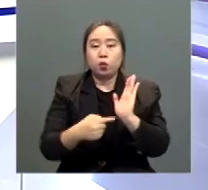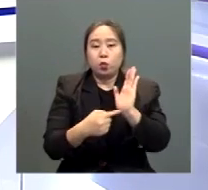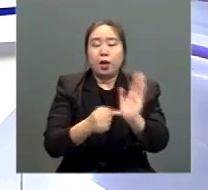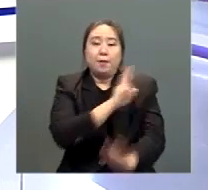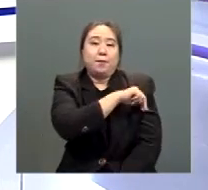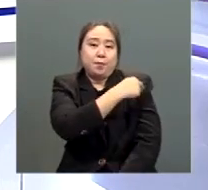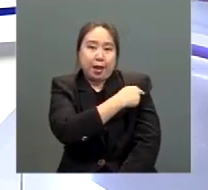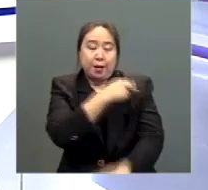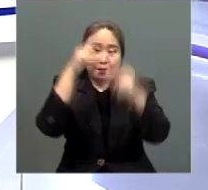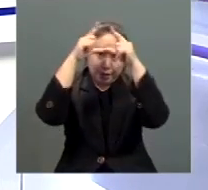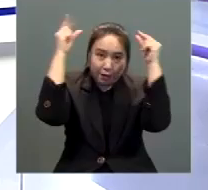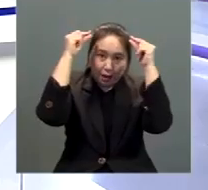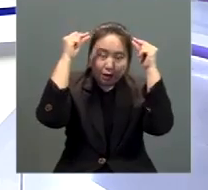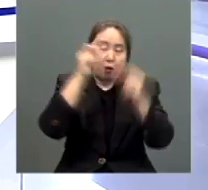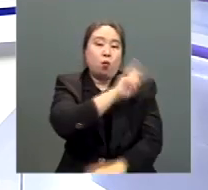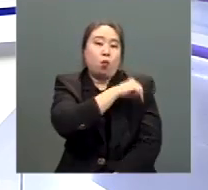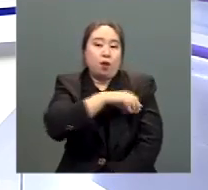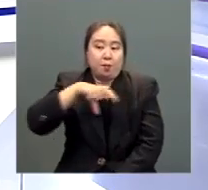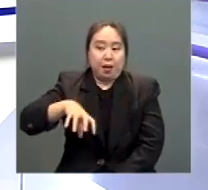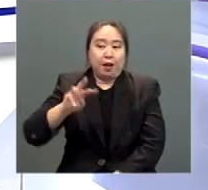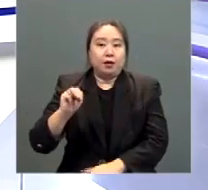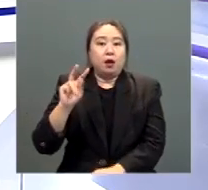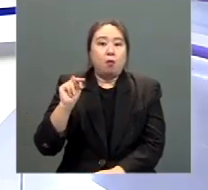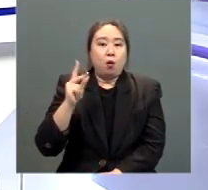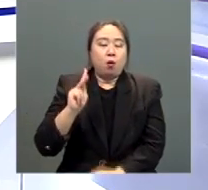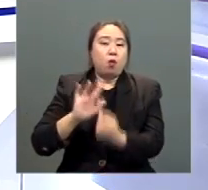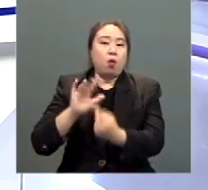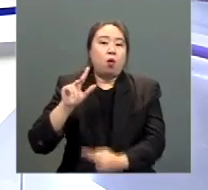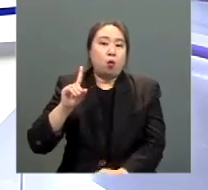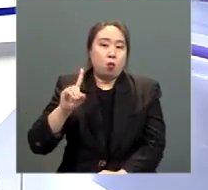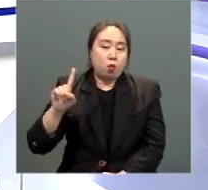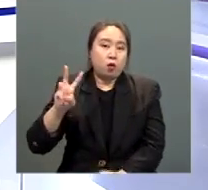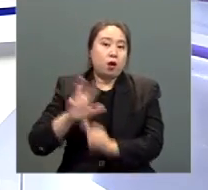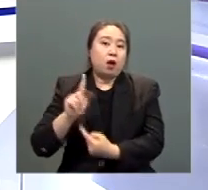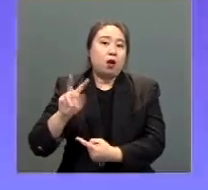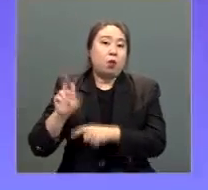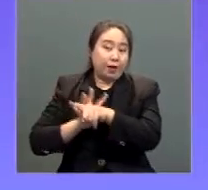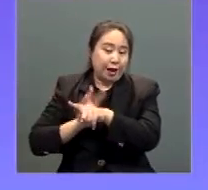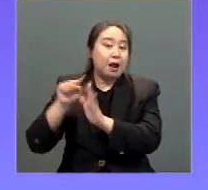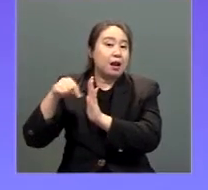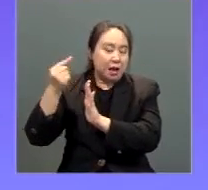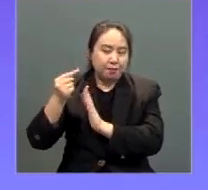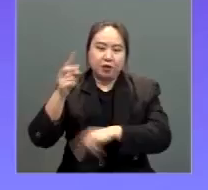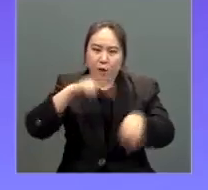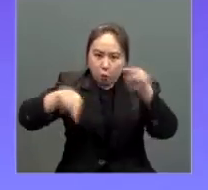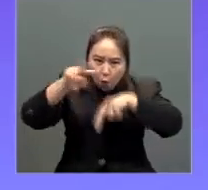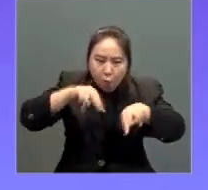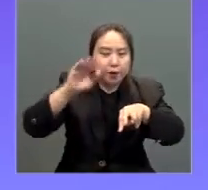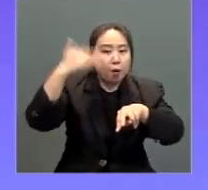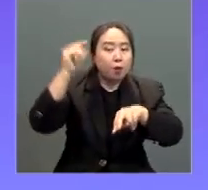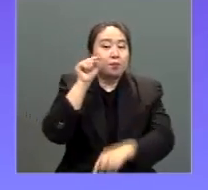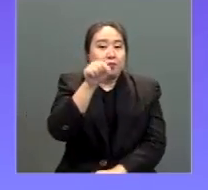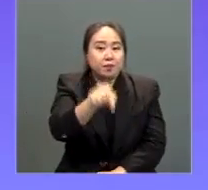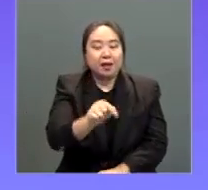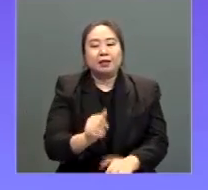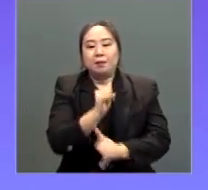าลโรงพยาบาลมงกุฎวัฒนะเองก็มีปฏิบัติการเชิงรุกสกัดกั้นการแพร่ระบาดของโควิด -19 ตั้งแต่ต้นทางลงพื้นที่ไปตรวจ